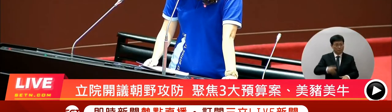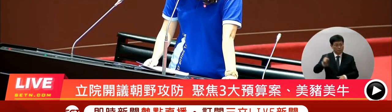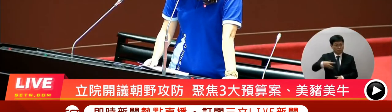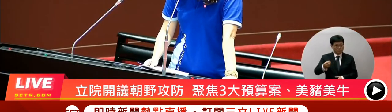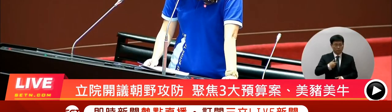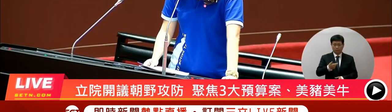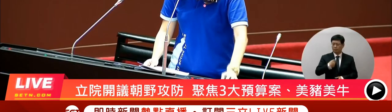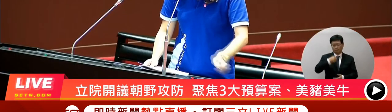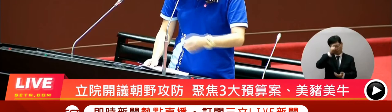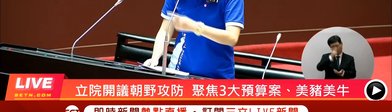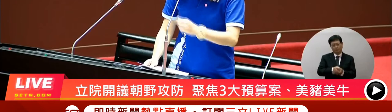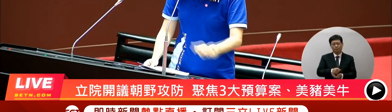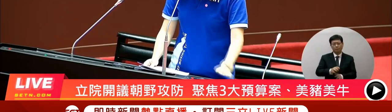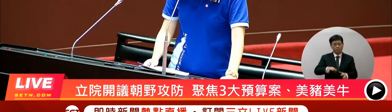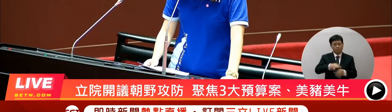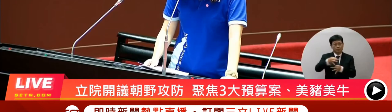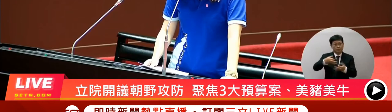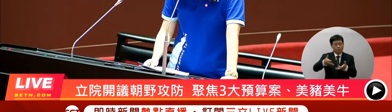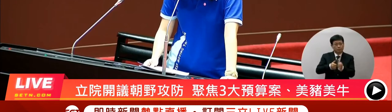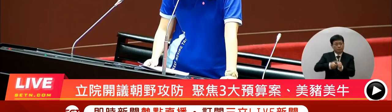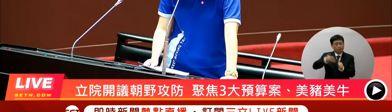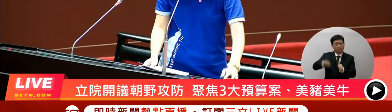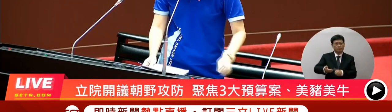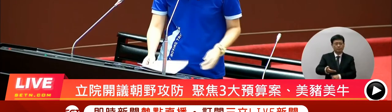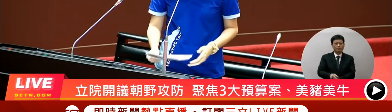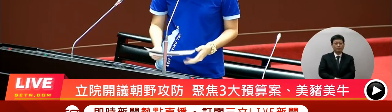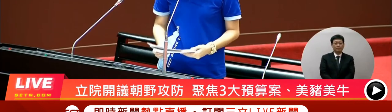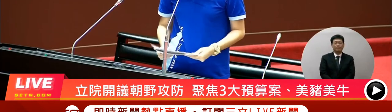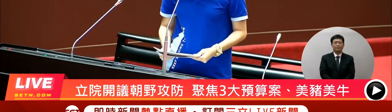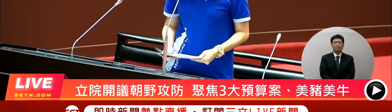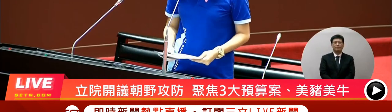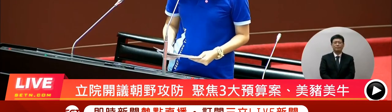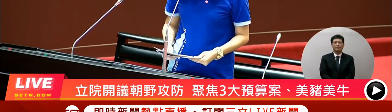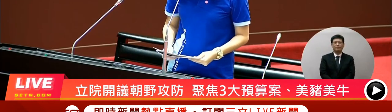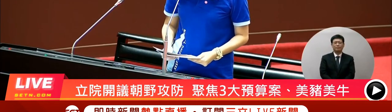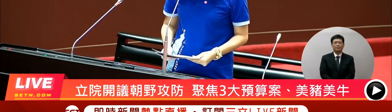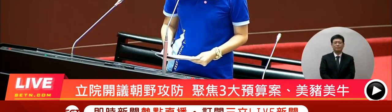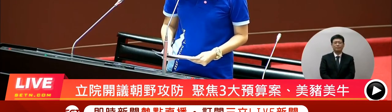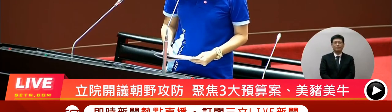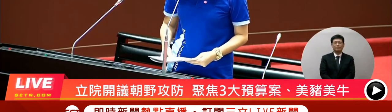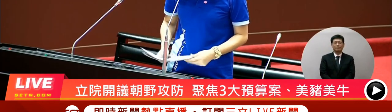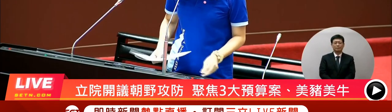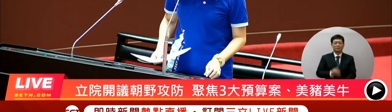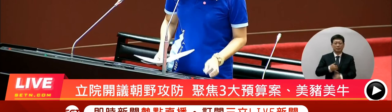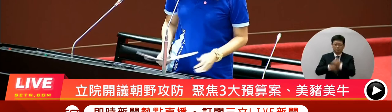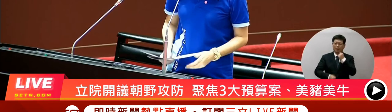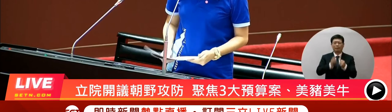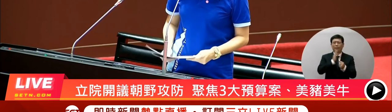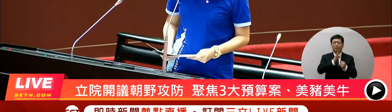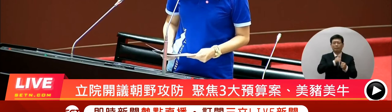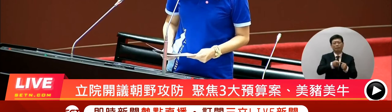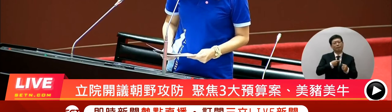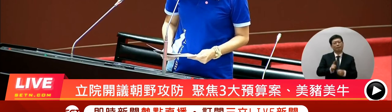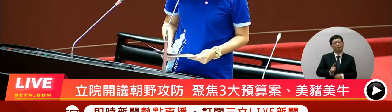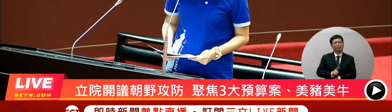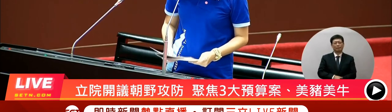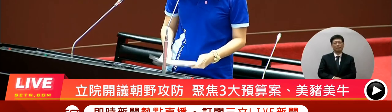我非常的失望。那经济部次长， 好，请 他闭起来了，迟早要面对的啦，躲起来算什么